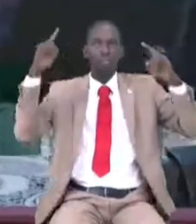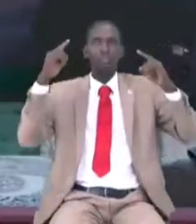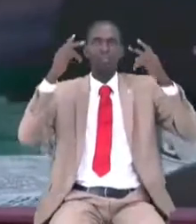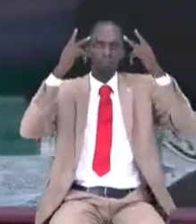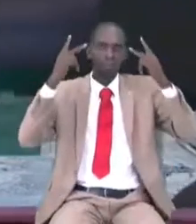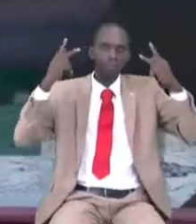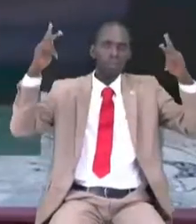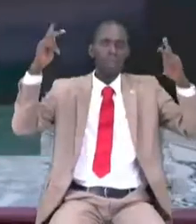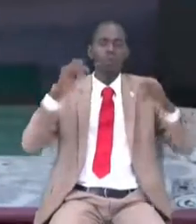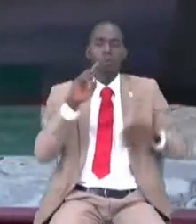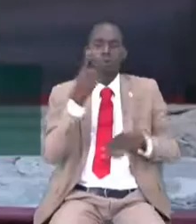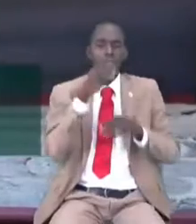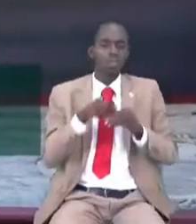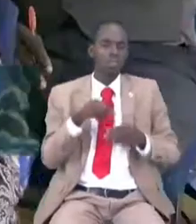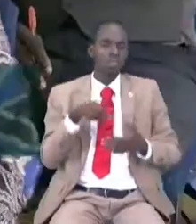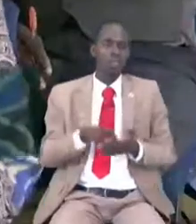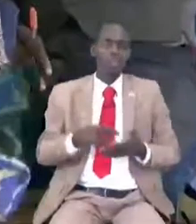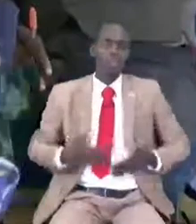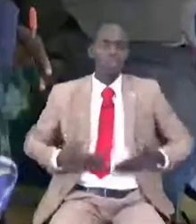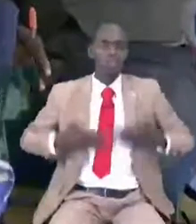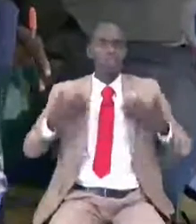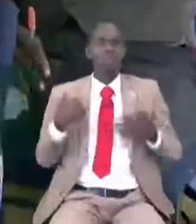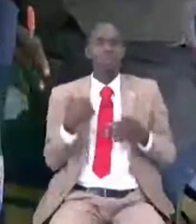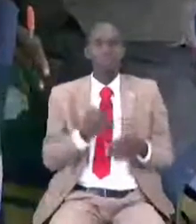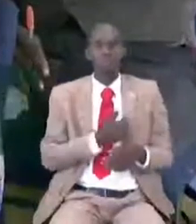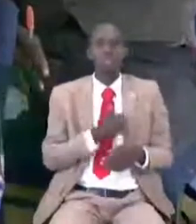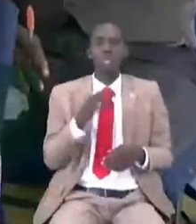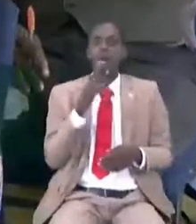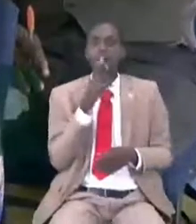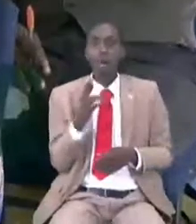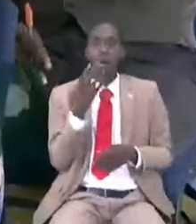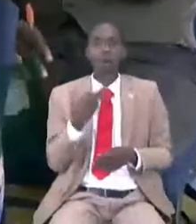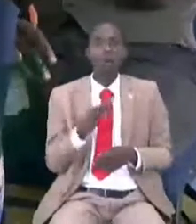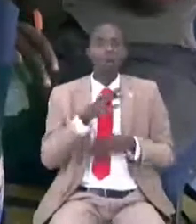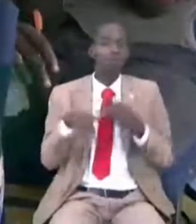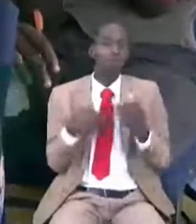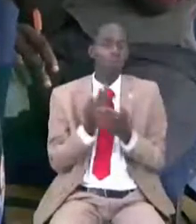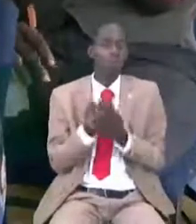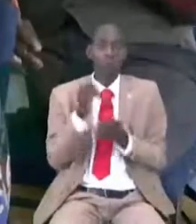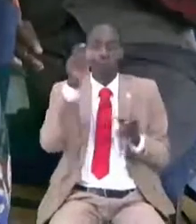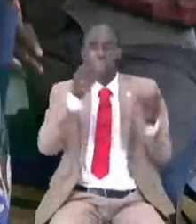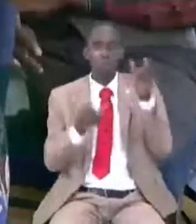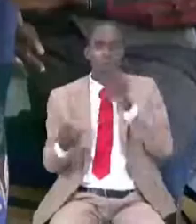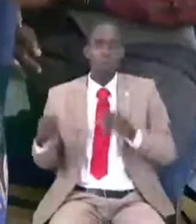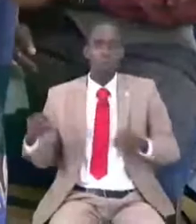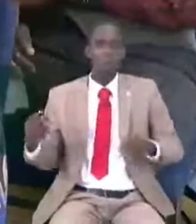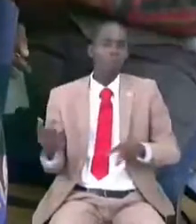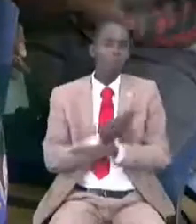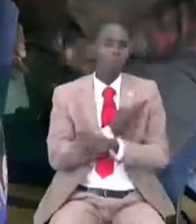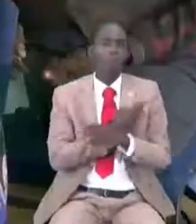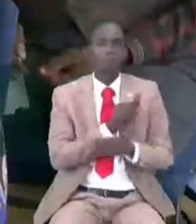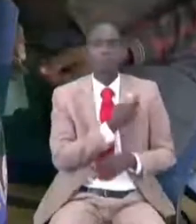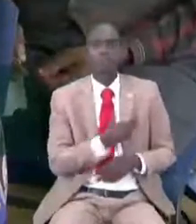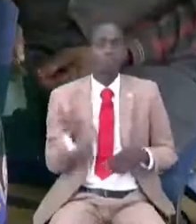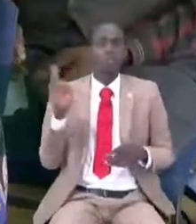la prospérité, si c'est dans cette vie seulement que nous espérons en Christ, nous sommes les plus malheureux de tous les hommes. Notre espérance d'aller